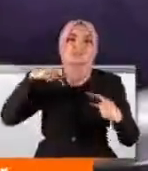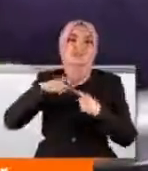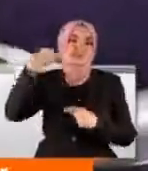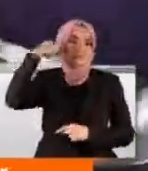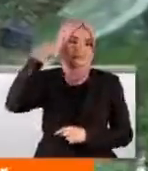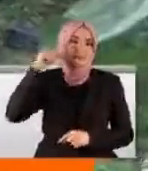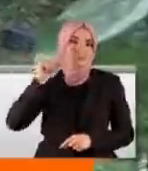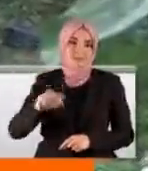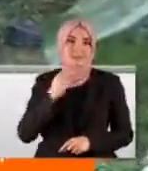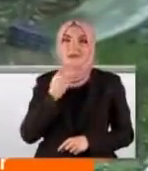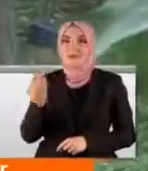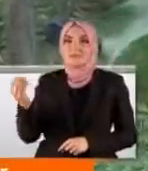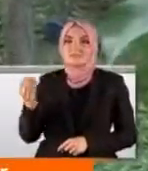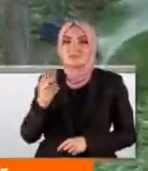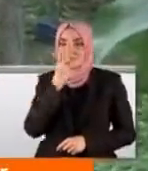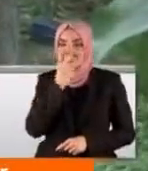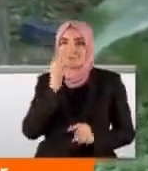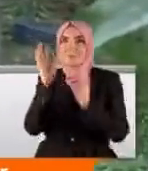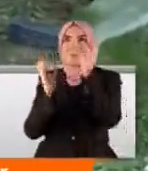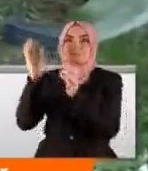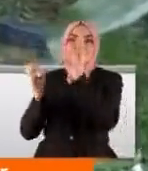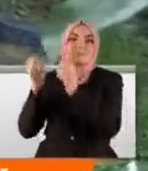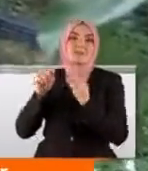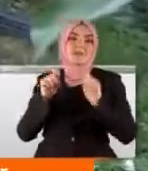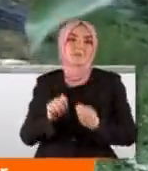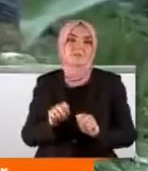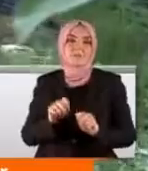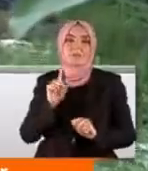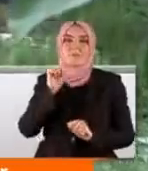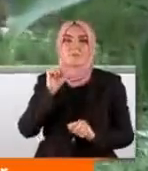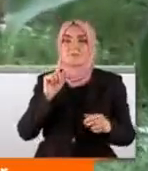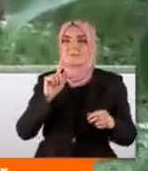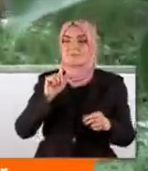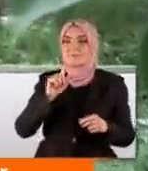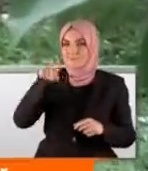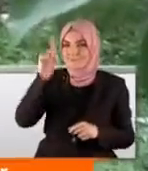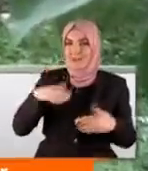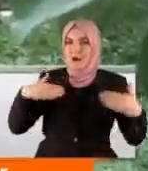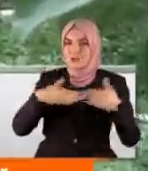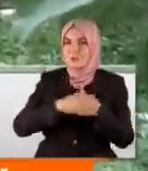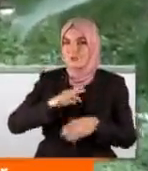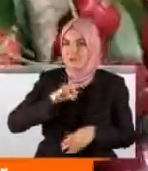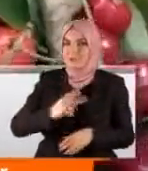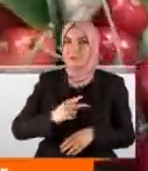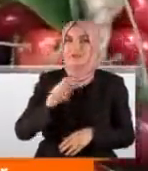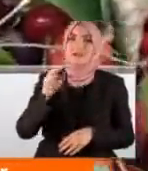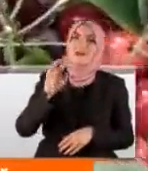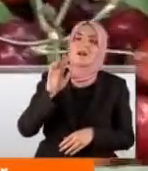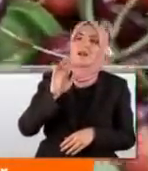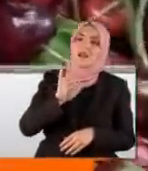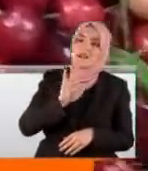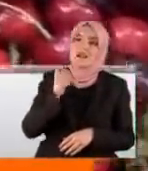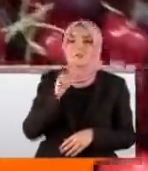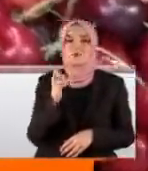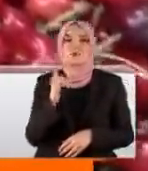özenle toplanıyor. Peki kaç kilo toplayabiliyorsun akşama kadar? 50, 60, ya günlük değişiyor. Aslında kiraz